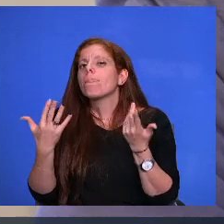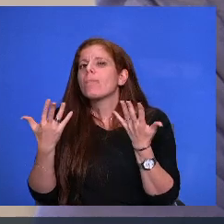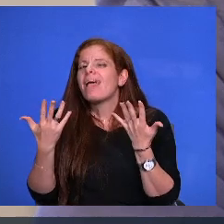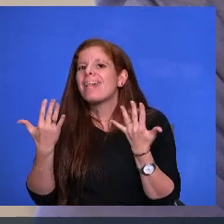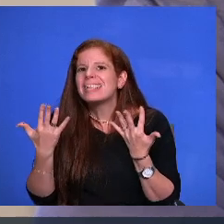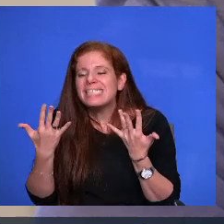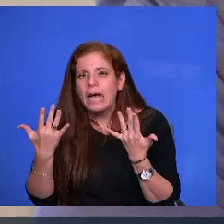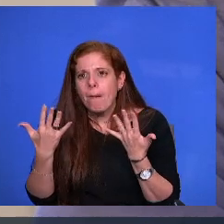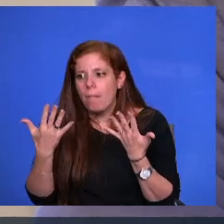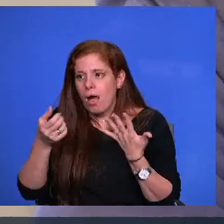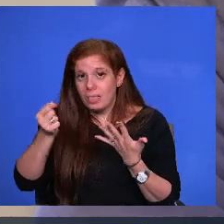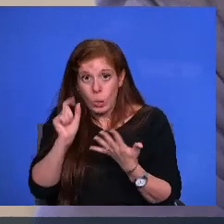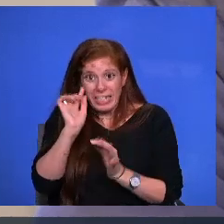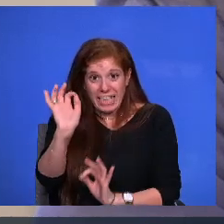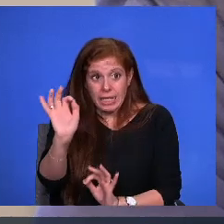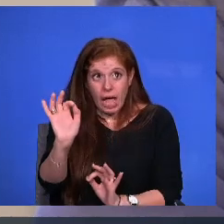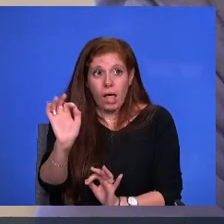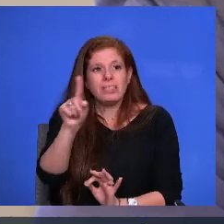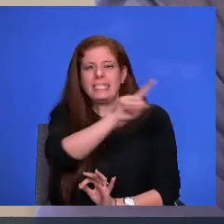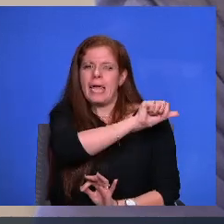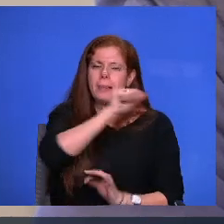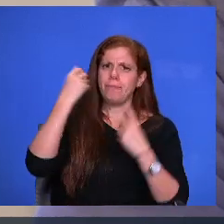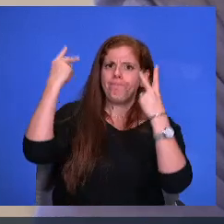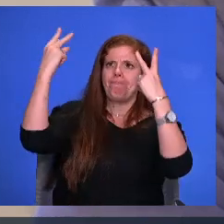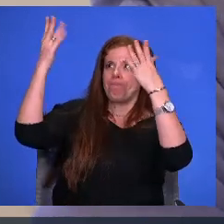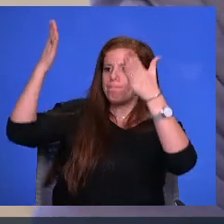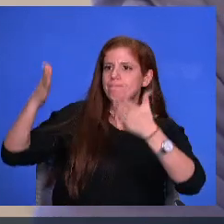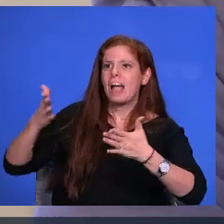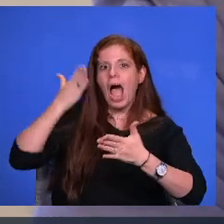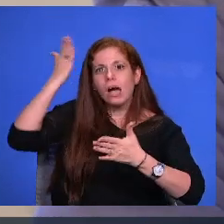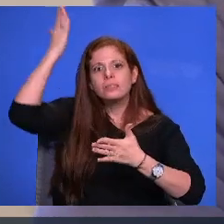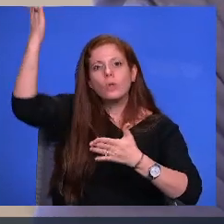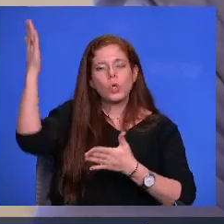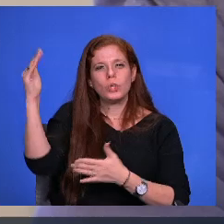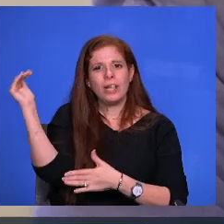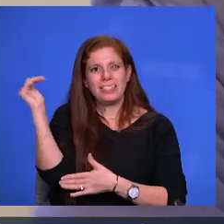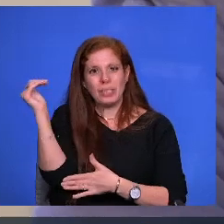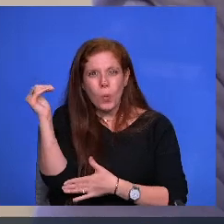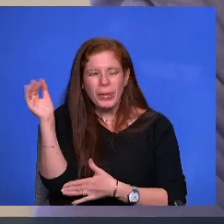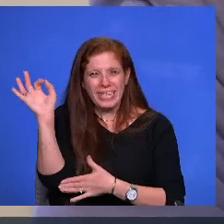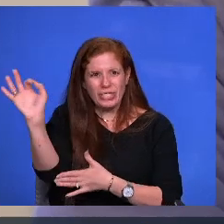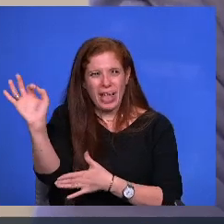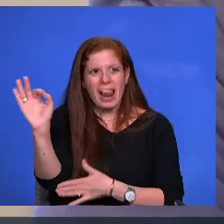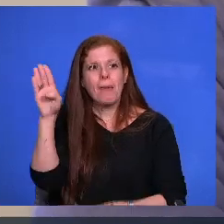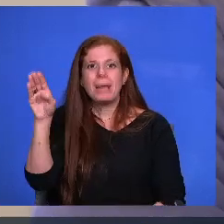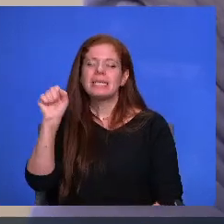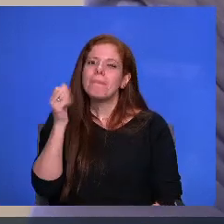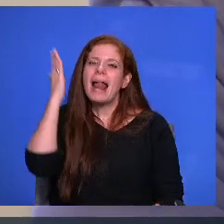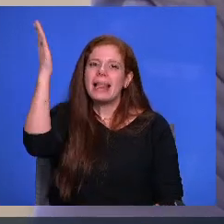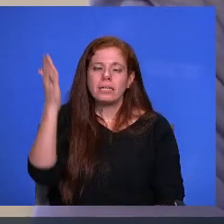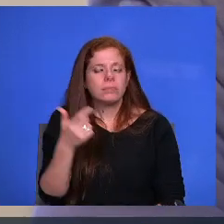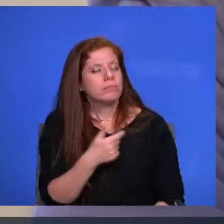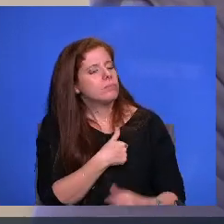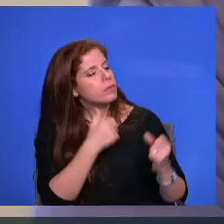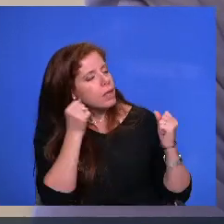בעיניך היא גולת הכותרת של החזון הסעודי של בן סלמן לעתיד? אין לי ספק